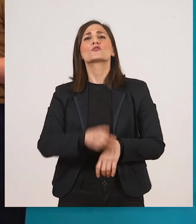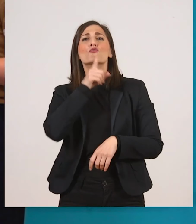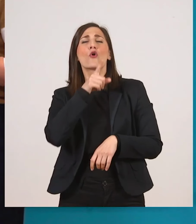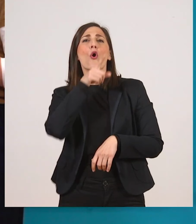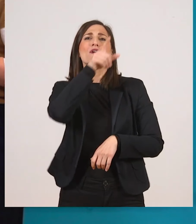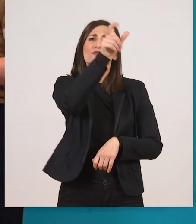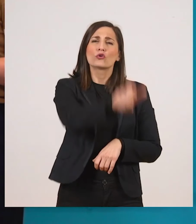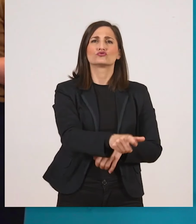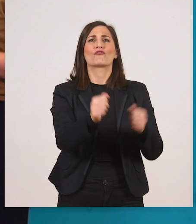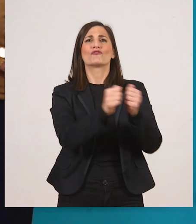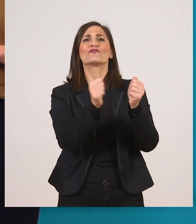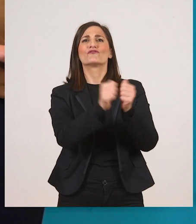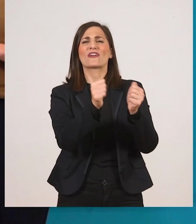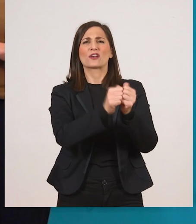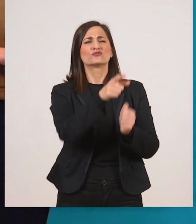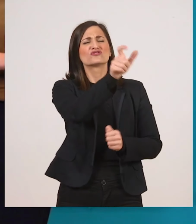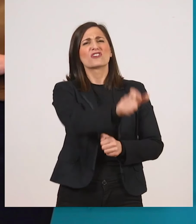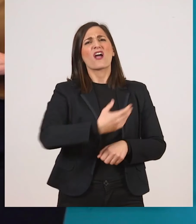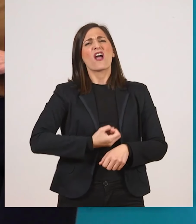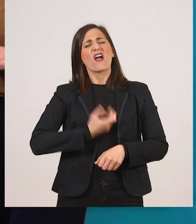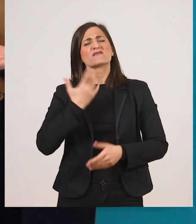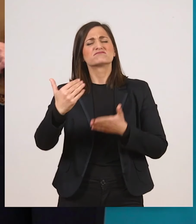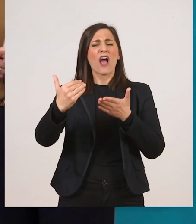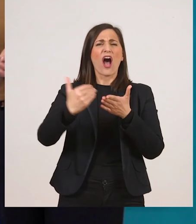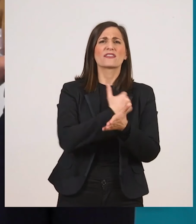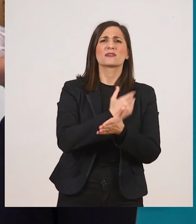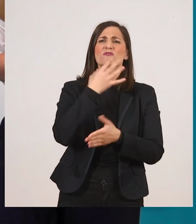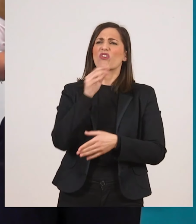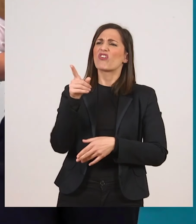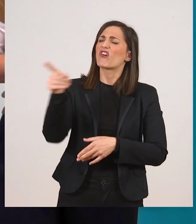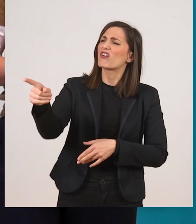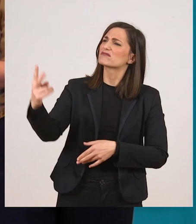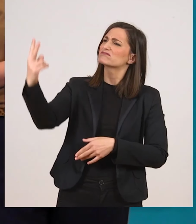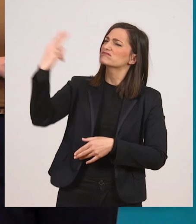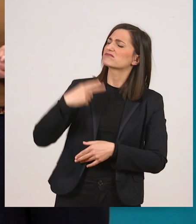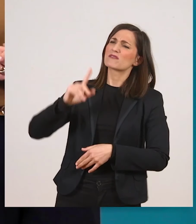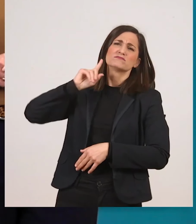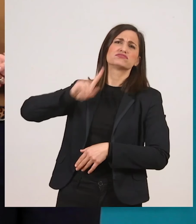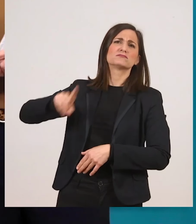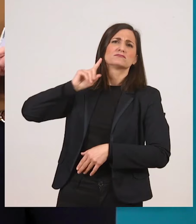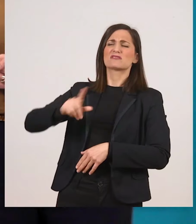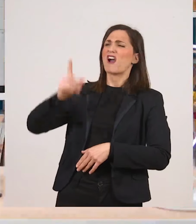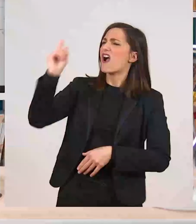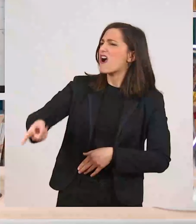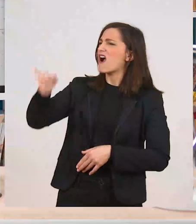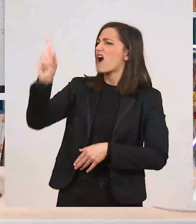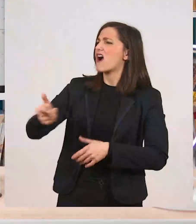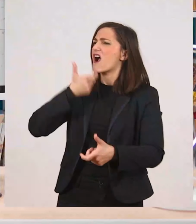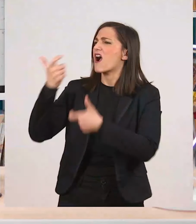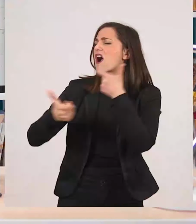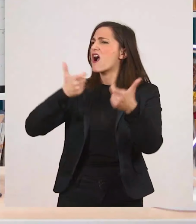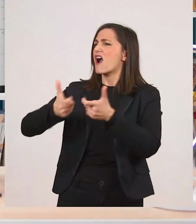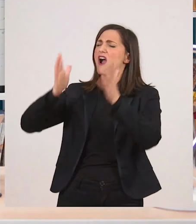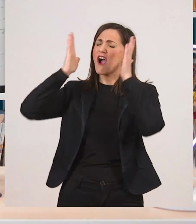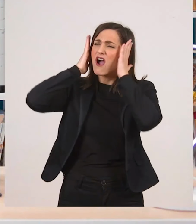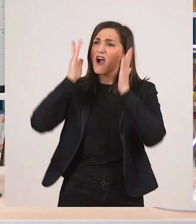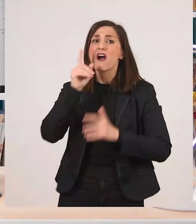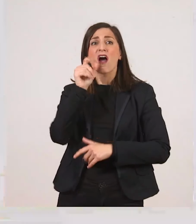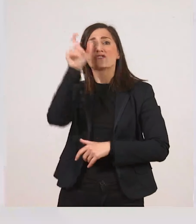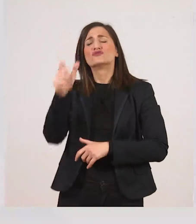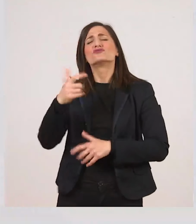φίλος, ο οποίος ένιωθε αδικημένος, βλέποντας τον άλλο να αδιαφορεί, τον μάλωνε και τον ξεκούφαινε. Και τότε